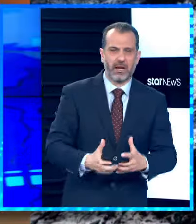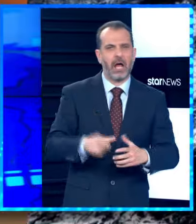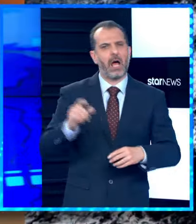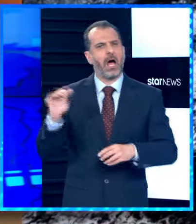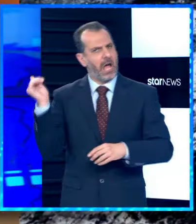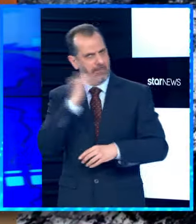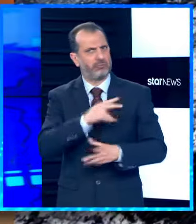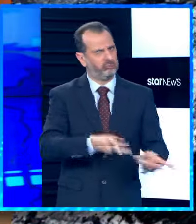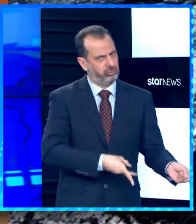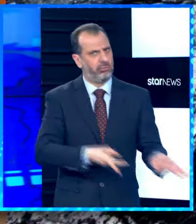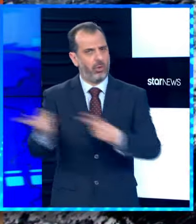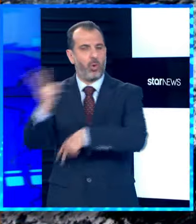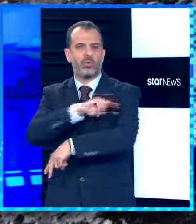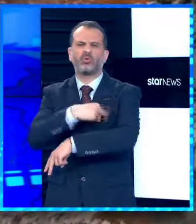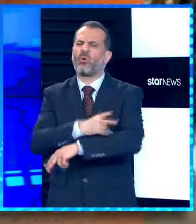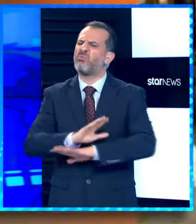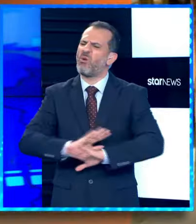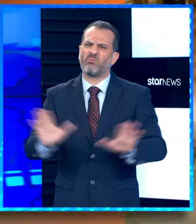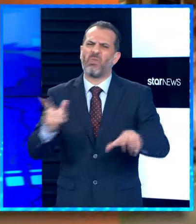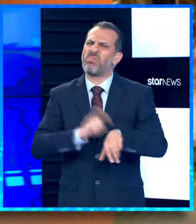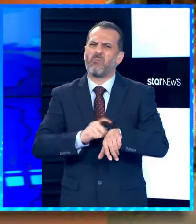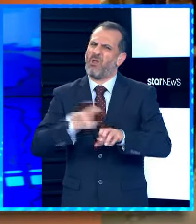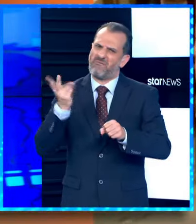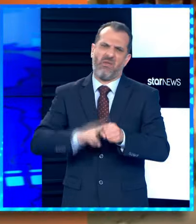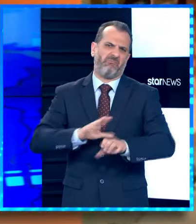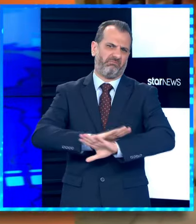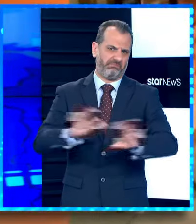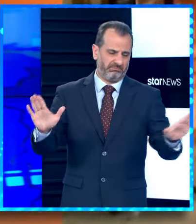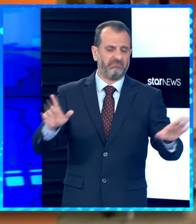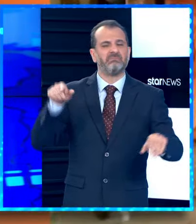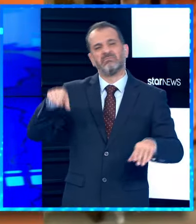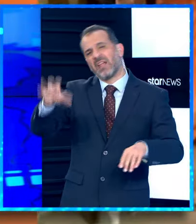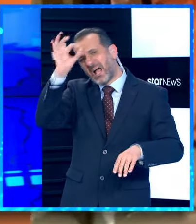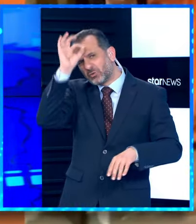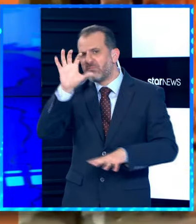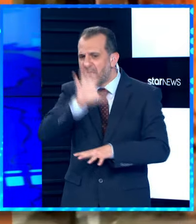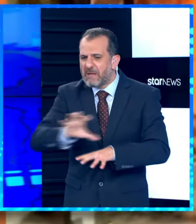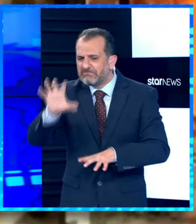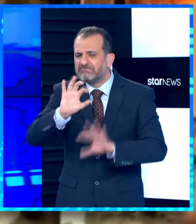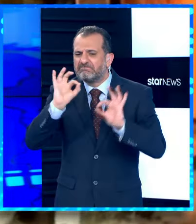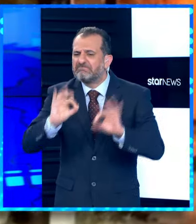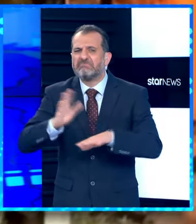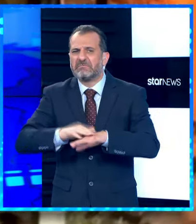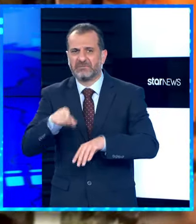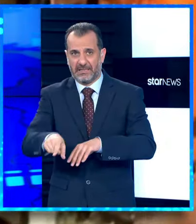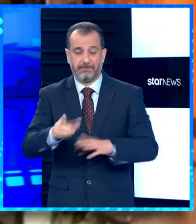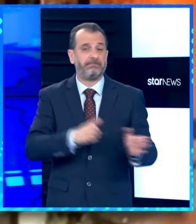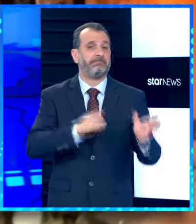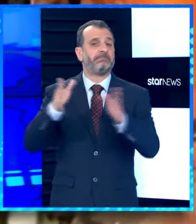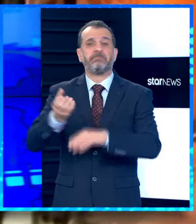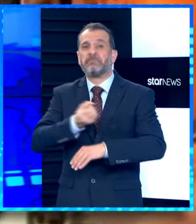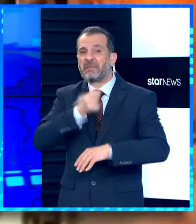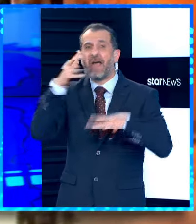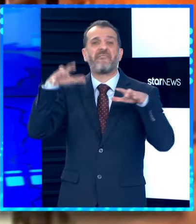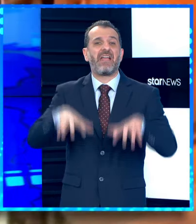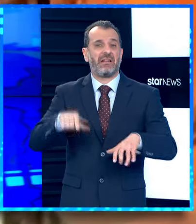διασώστες τον μετέφεραν στο νοσοκομείο, αλλά δυστυχώς ήταν πλέον αργά. Έρευνα διενεργεί η τροχαία Ρόδου. Και στη Φιλαδέλφεια όμως έγινε